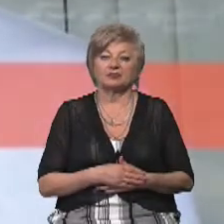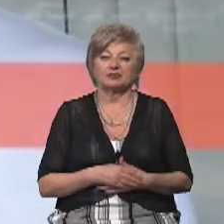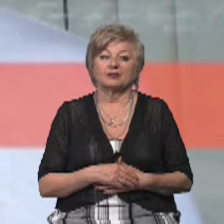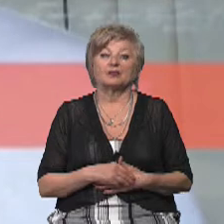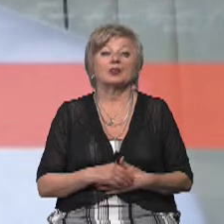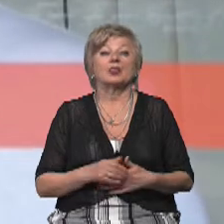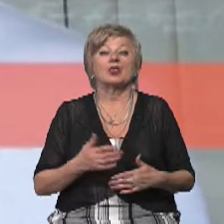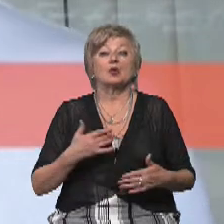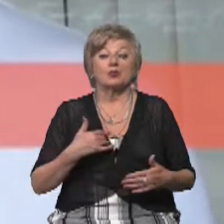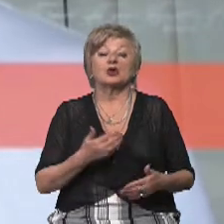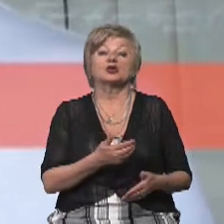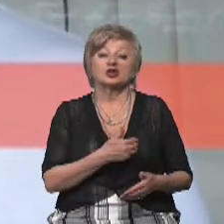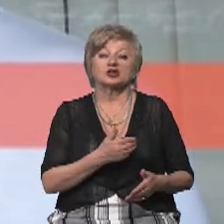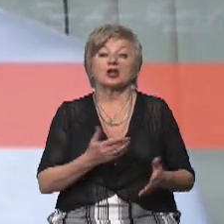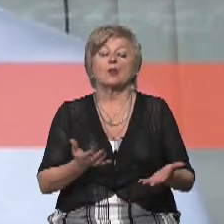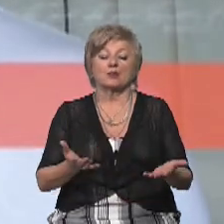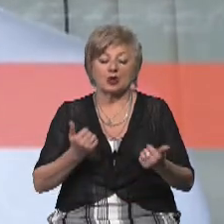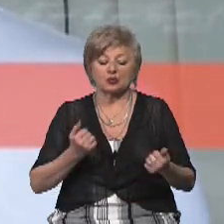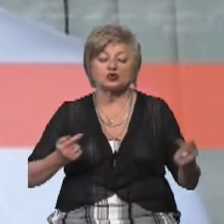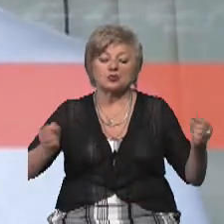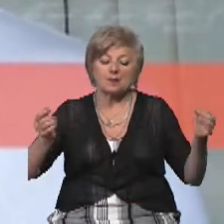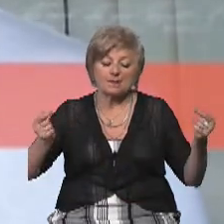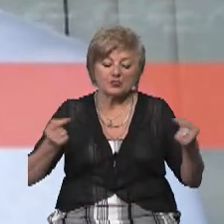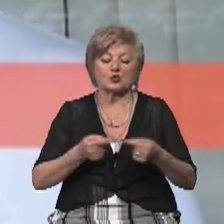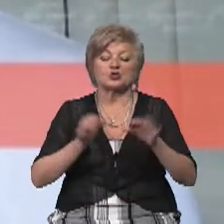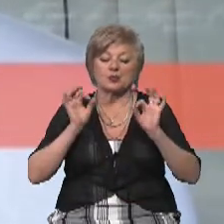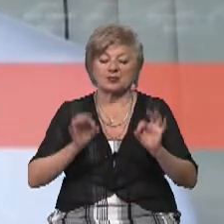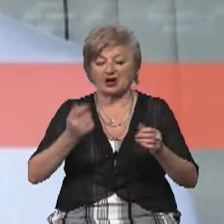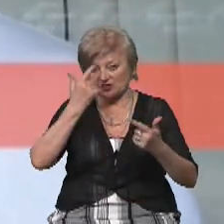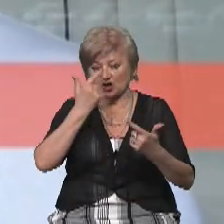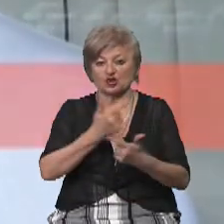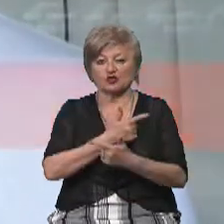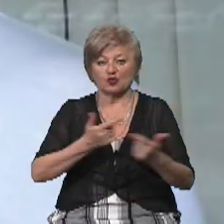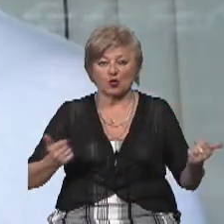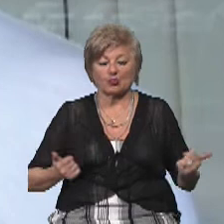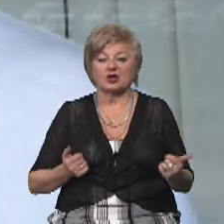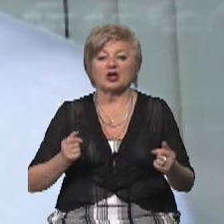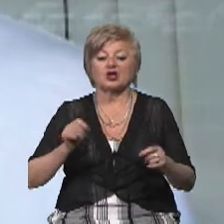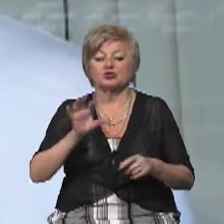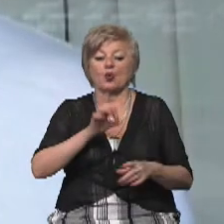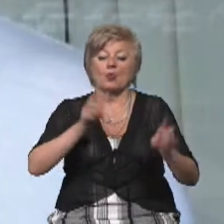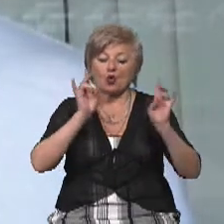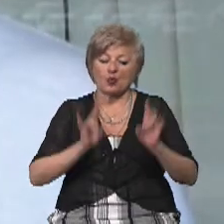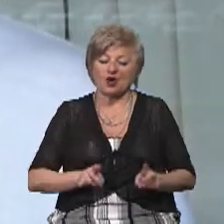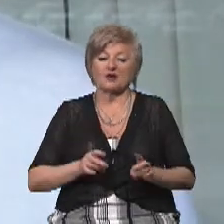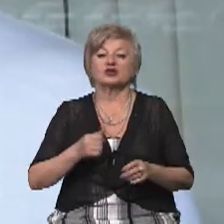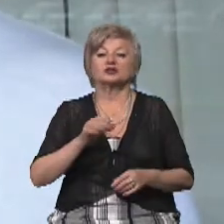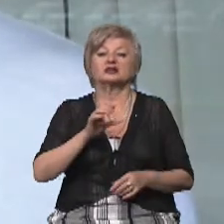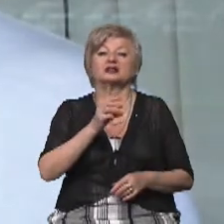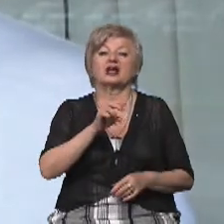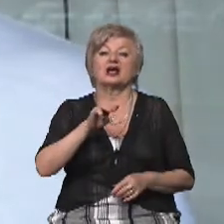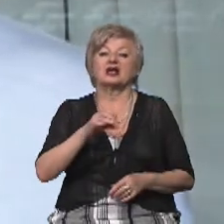привело бажання отримати достовірну інформацію щодо подій з аварії на Запорізькому титано-магнієвому